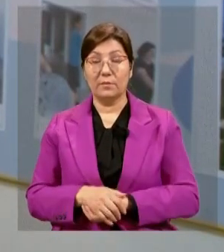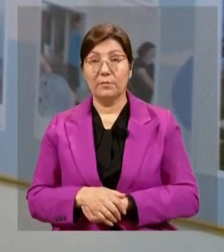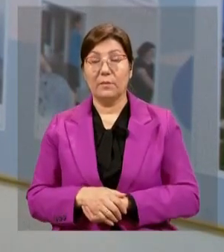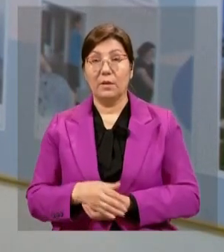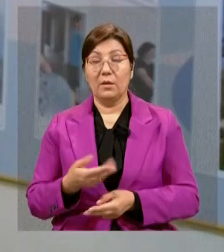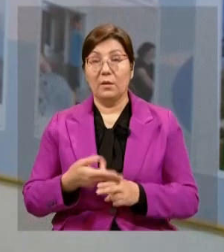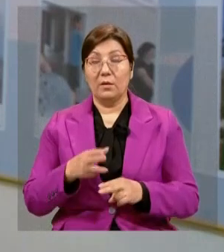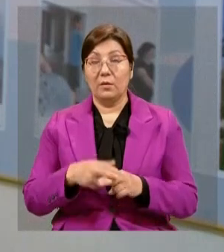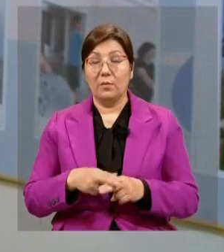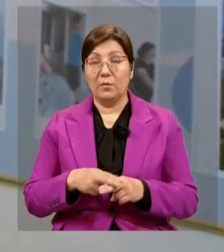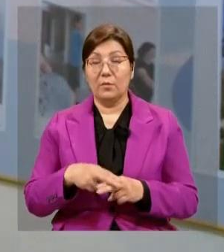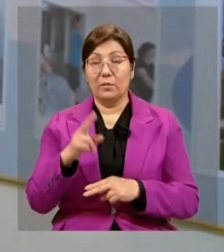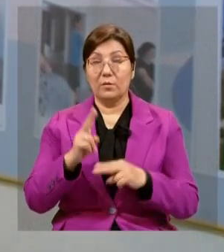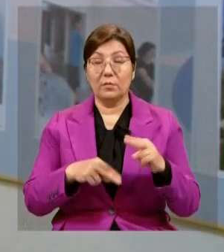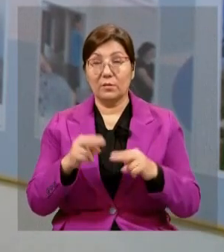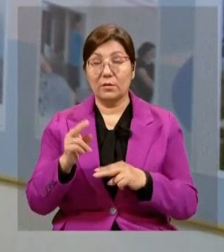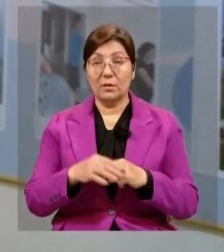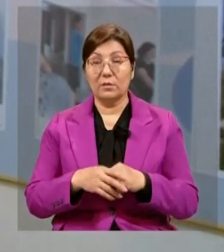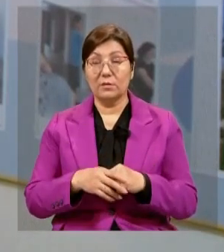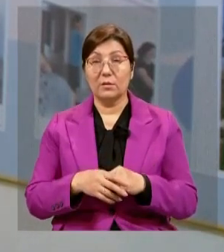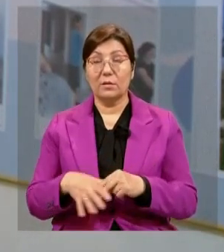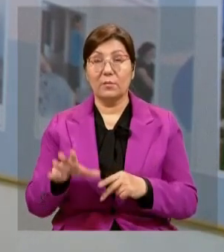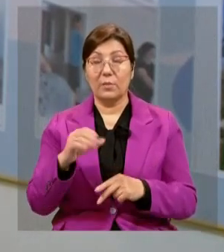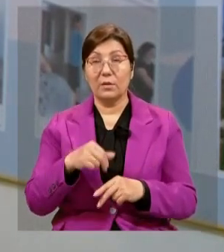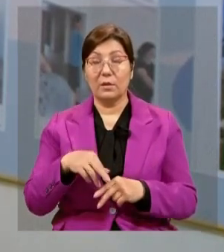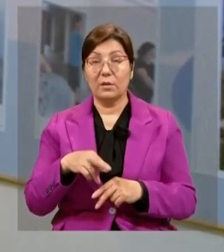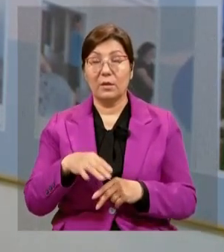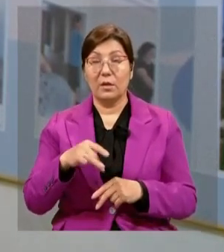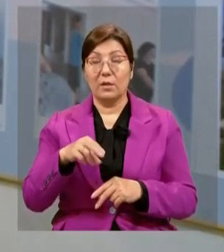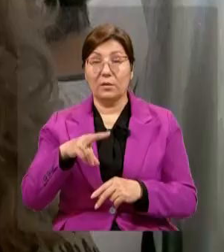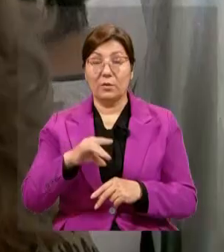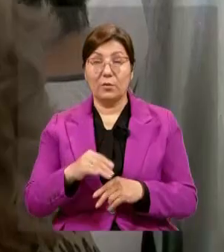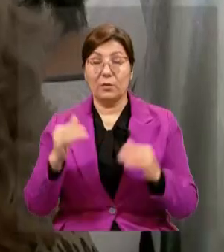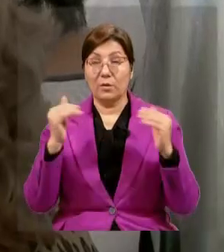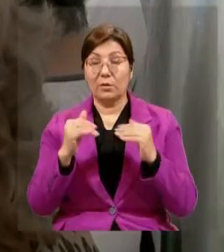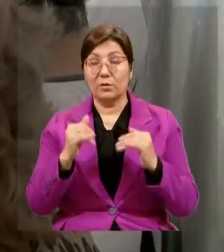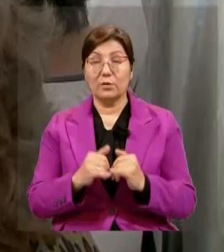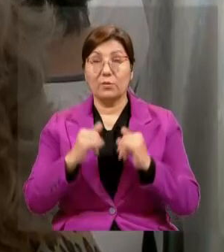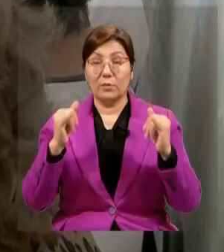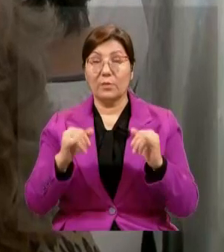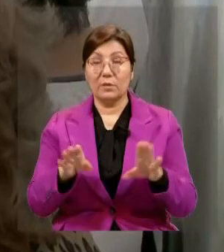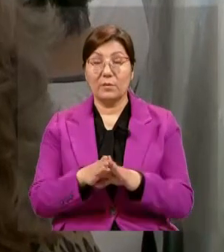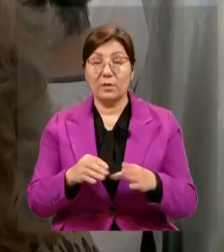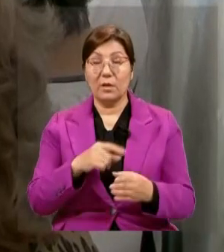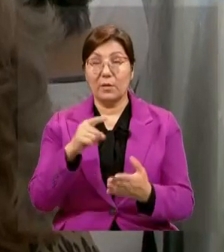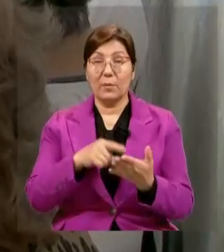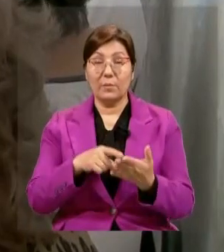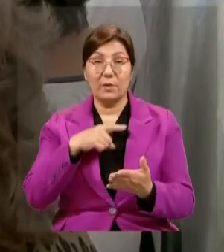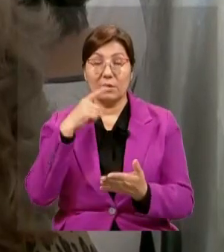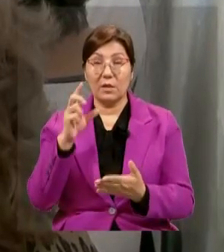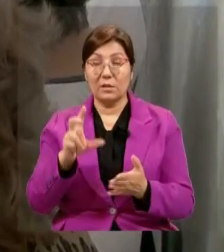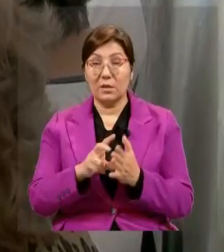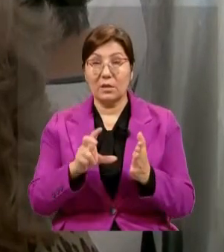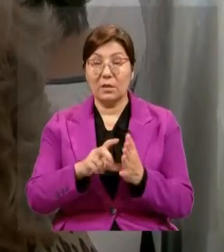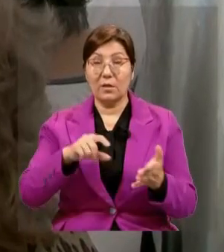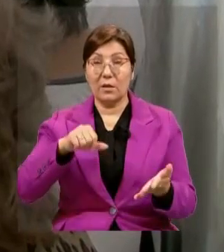сондықтан бұл салынса, анау жандана ретте бойлайым, ядролық үйсі жанданат. Көптің көкейіндегі тағы бір сауал жасыл энергияға